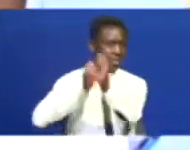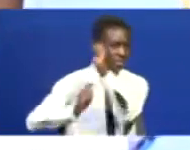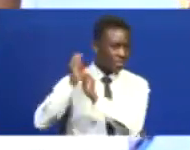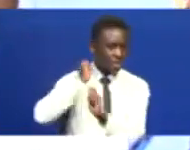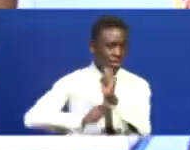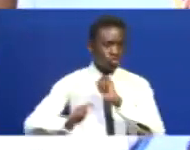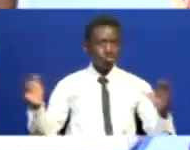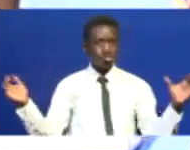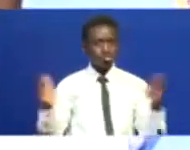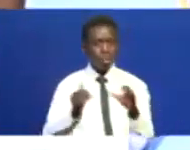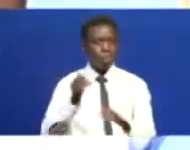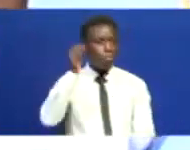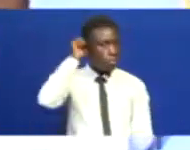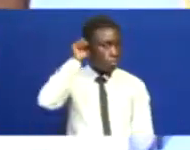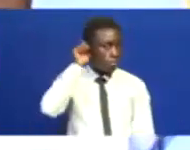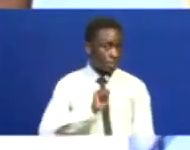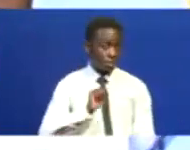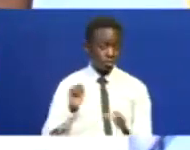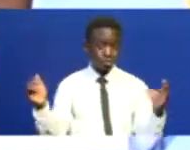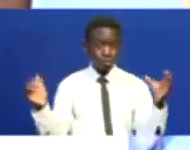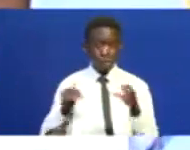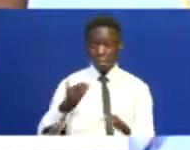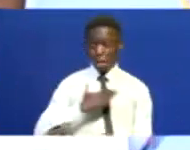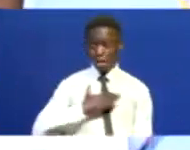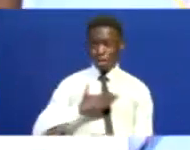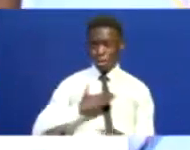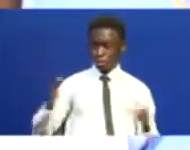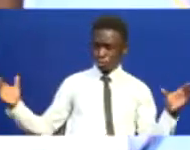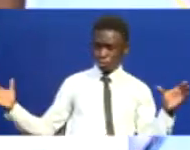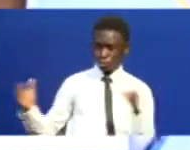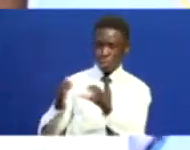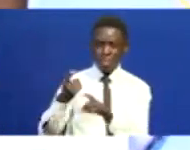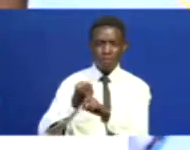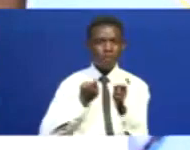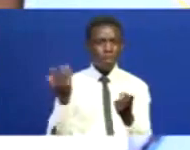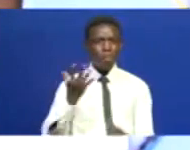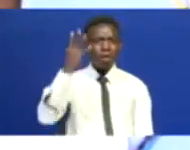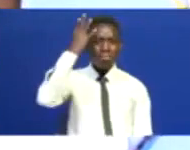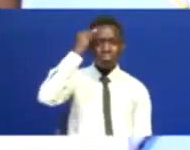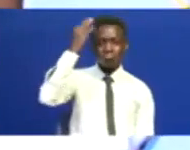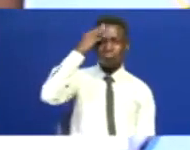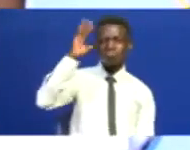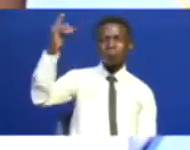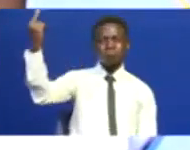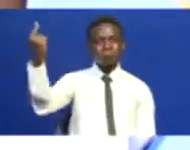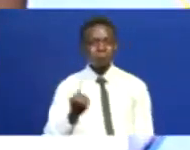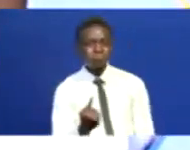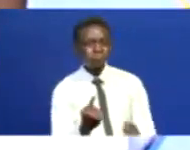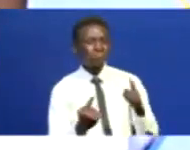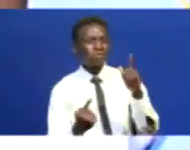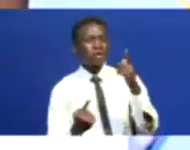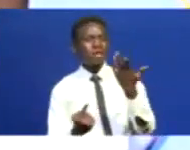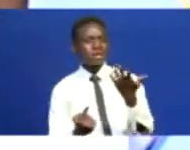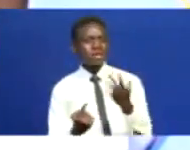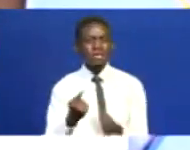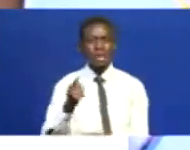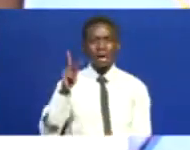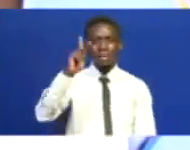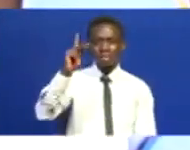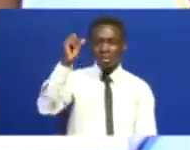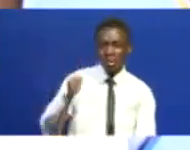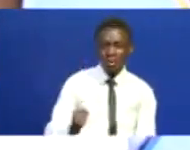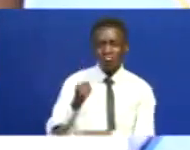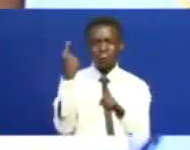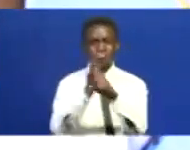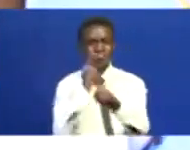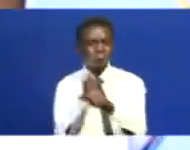Wamasai, ambayo community yetu kutoka Marsabit hadi Loitoktok, Kajado, hapo katikati yote jamii hiyo